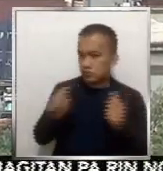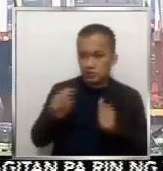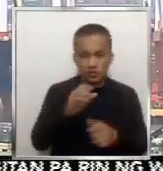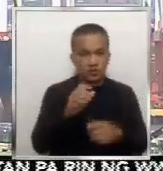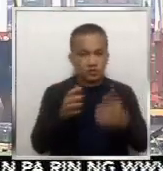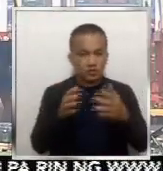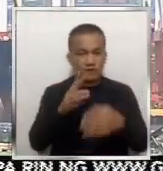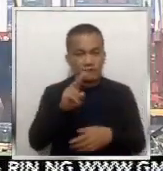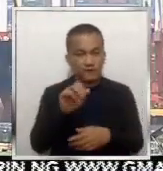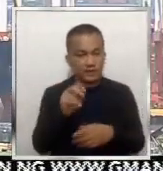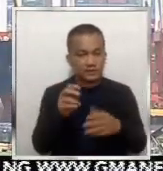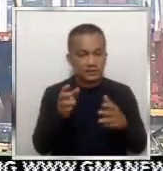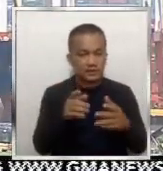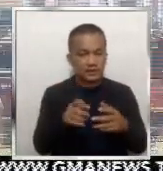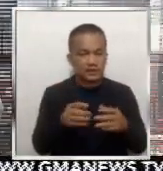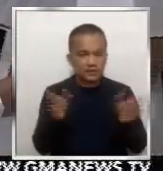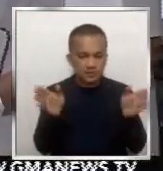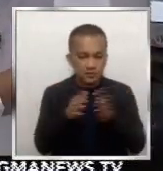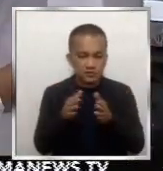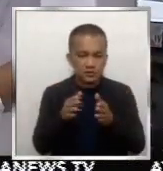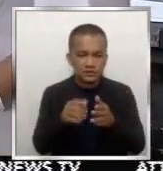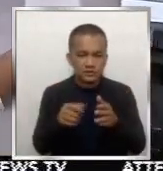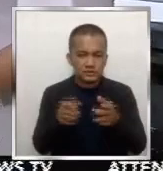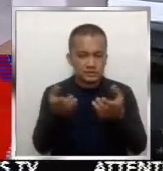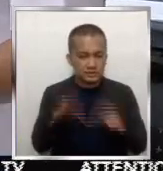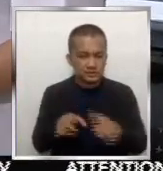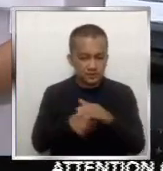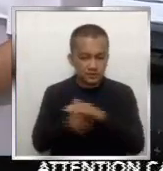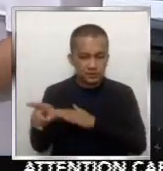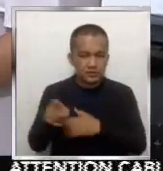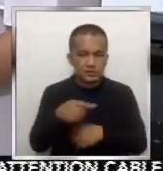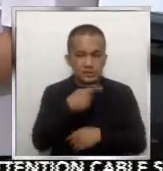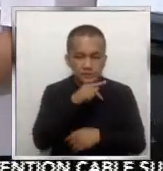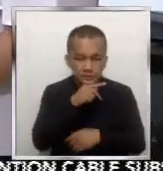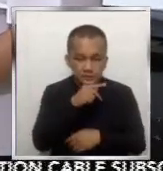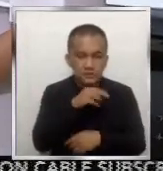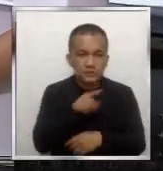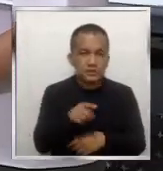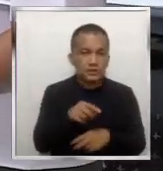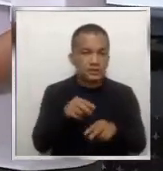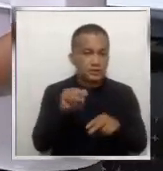makakalusot ang mga kontaminadong karne. Maki Pulido, nakatutok, 24 oras.